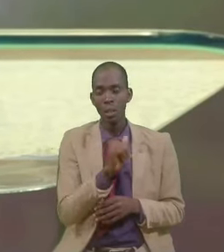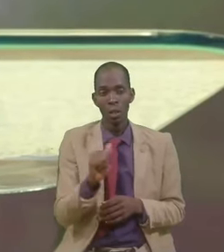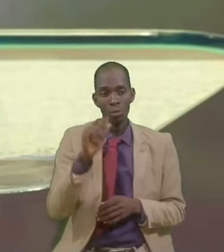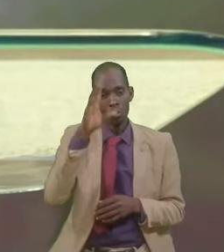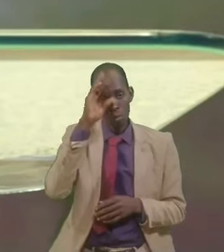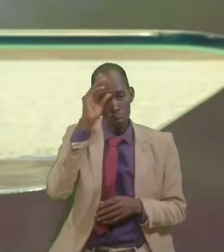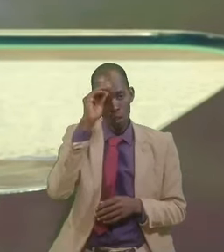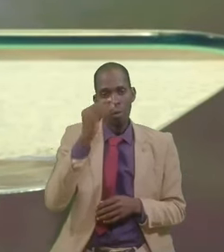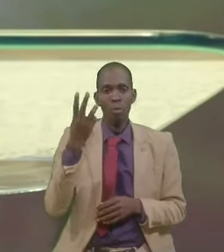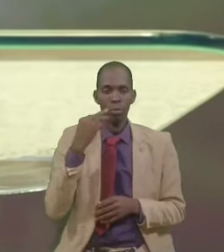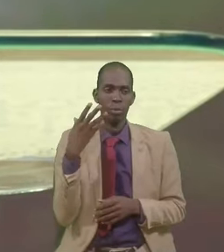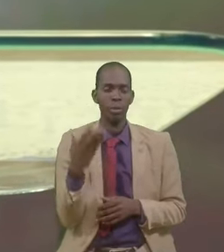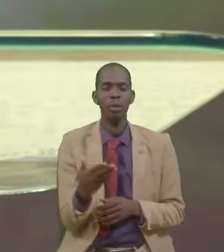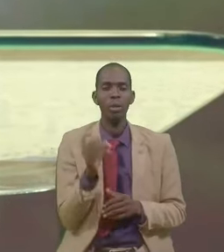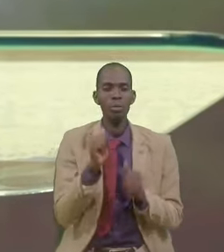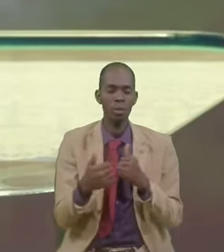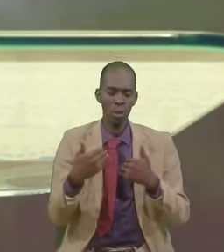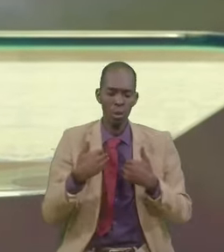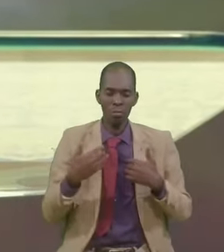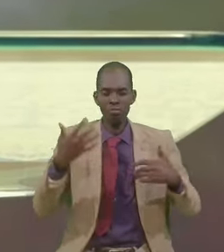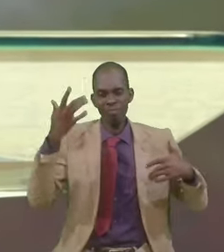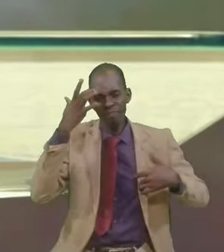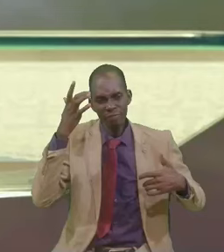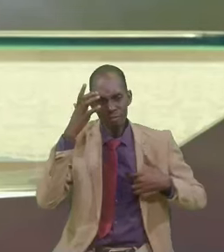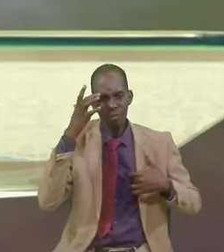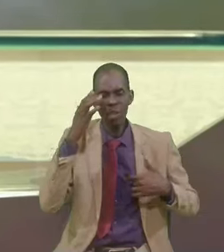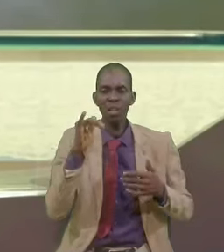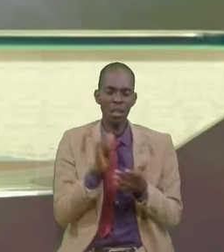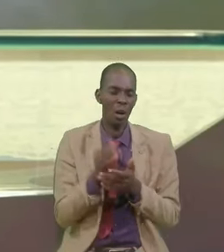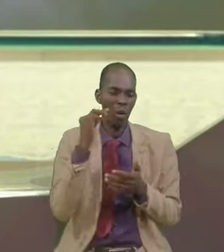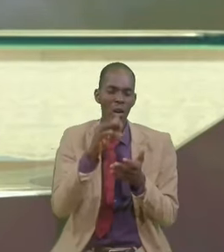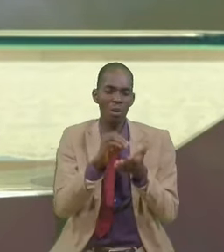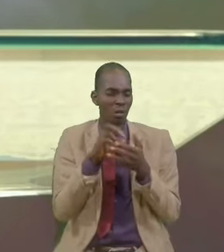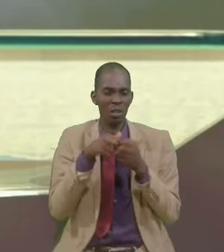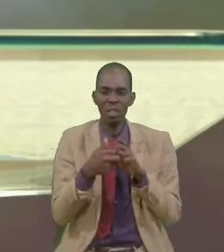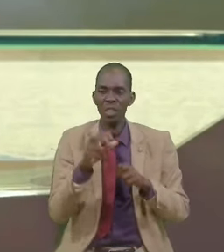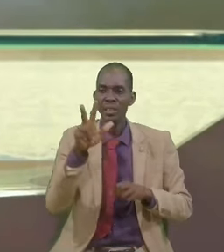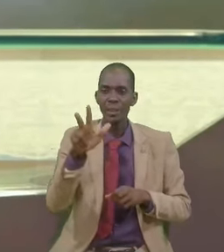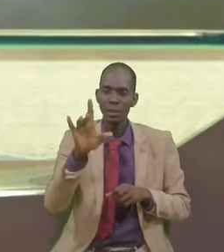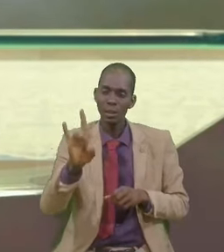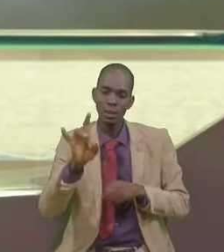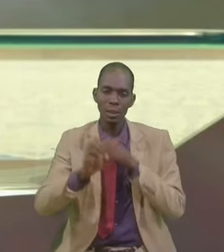Jean 5, verset 5. Là se trouvait un homme malade depuis 38 ans. C'est l'infirmité là-bas.